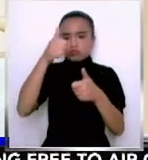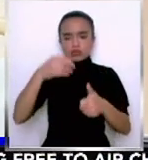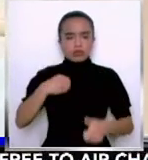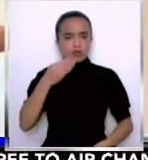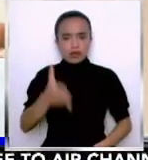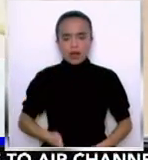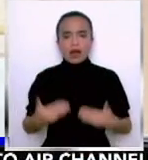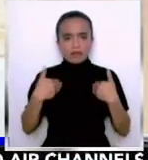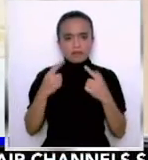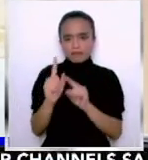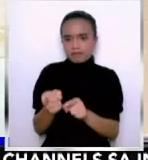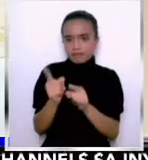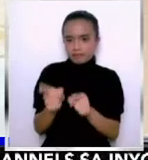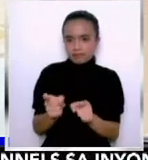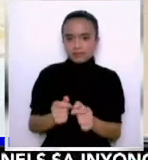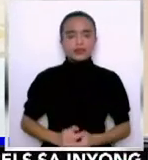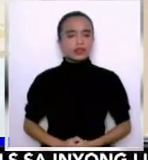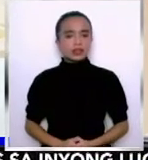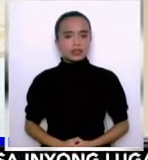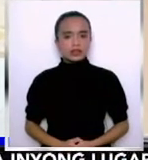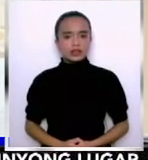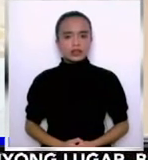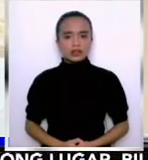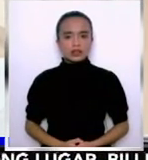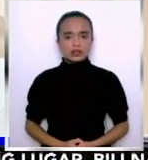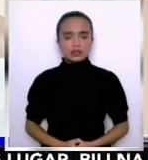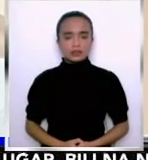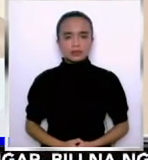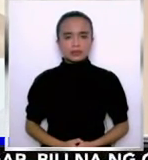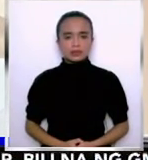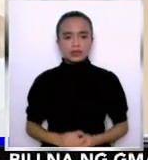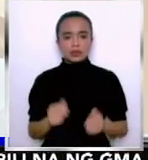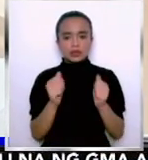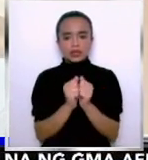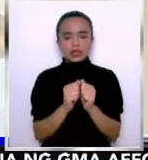the outgoing president and the incoming president. So